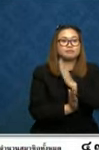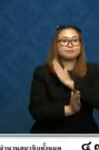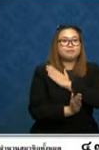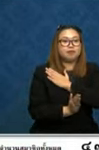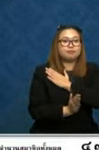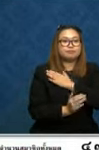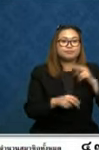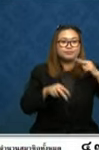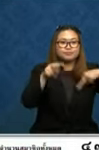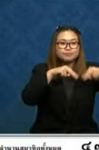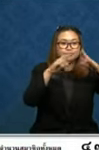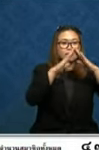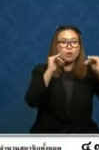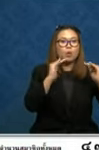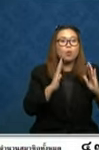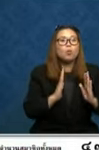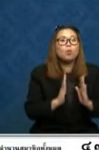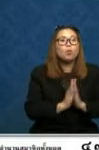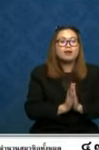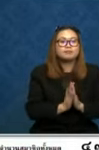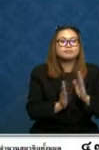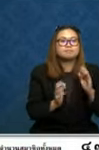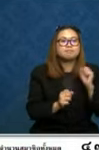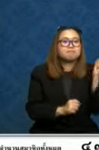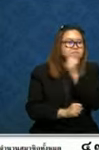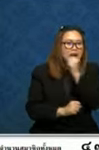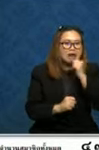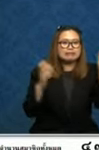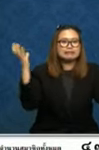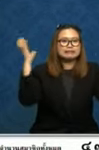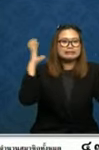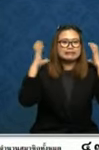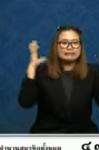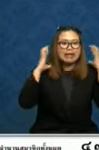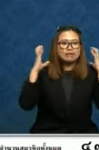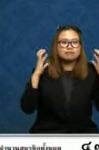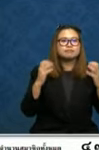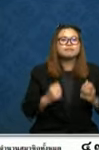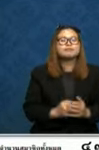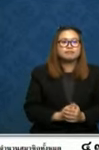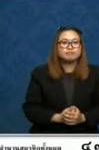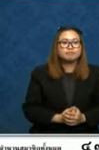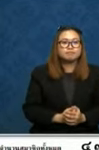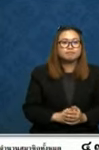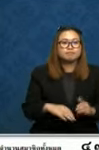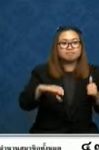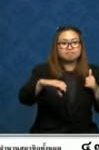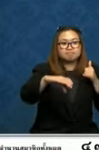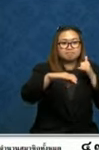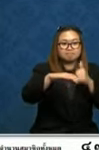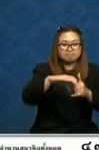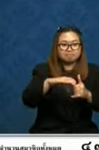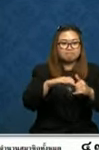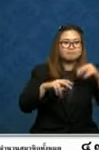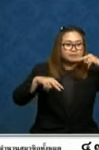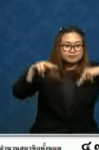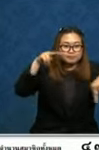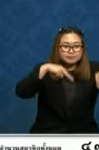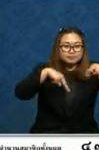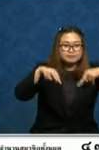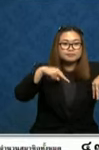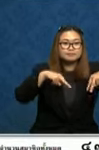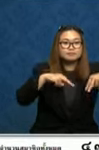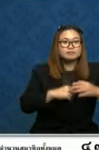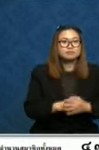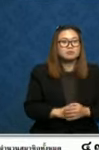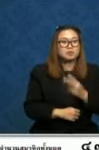อบวัดเปิดเพลงส่งเสียงดังไอ้งานแบบนี้แหละที่ถือว่าเป็นงานความมั่นคงในส